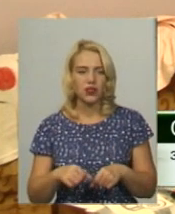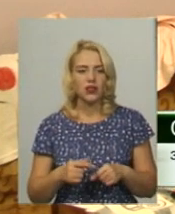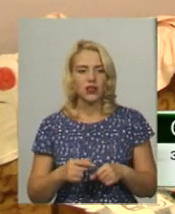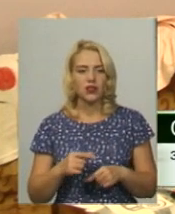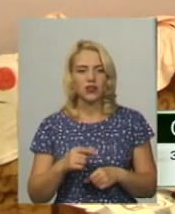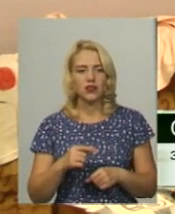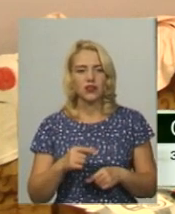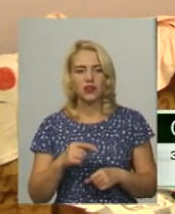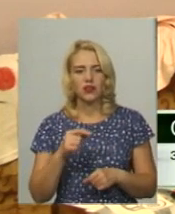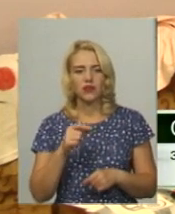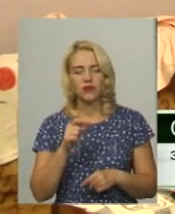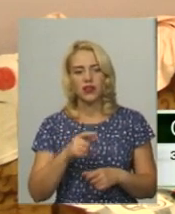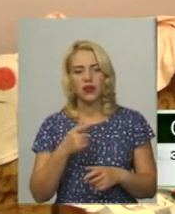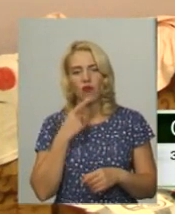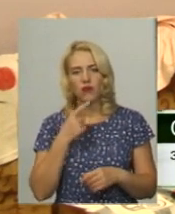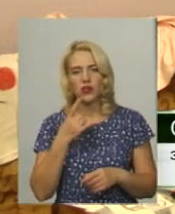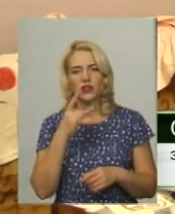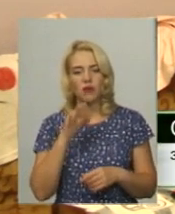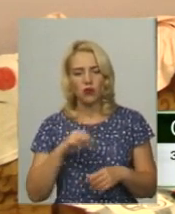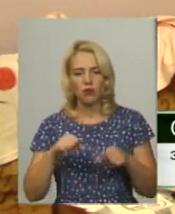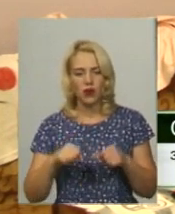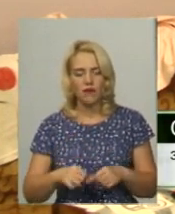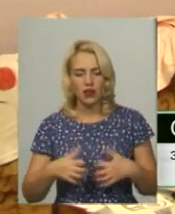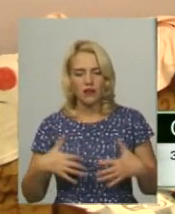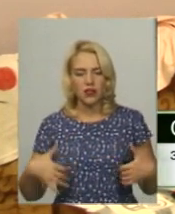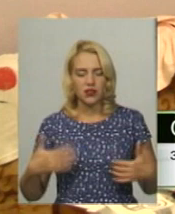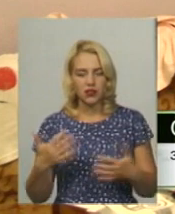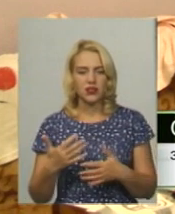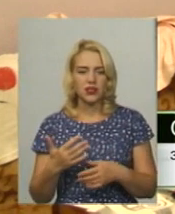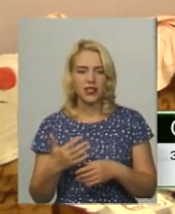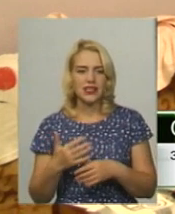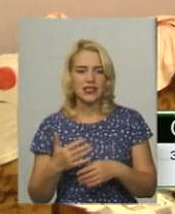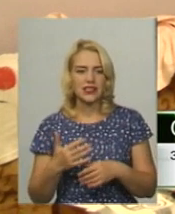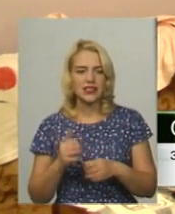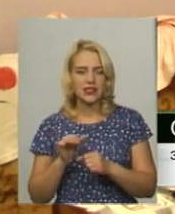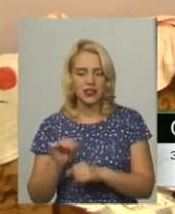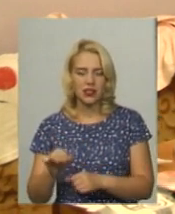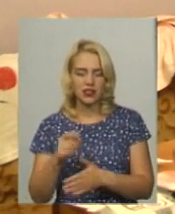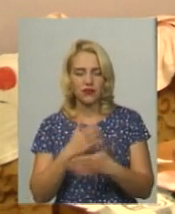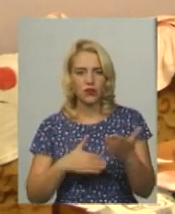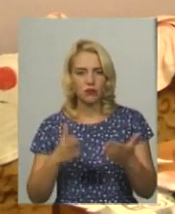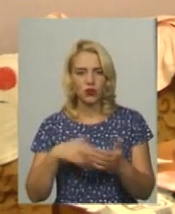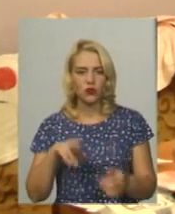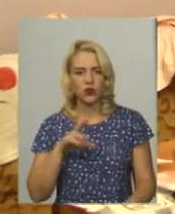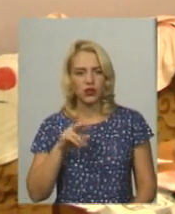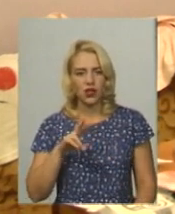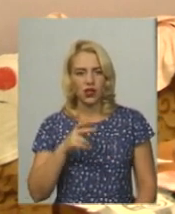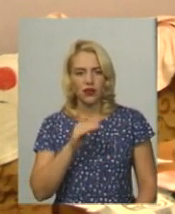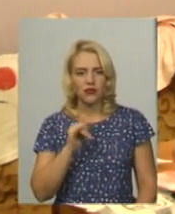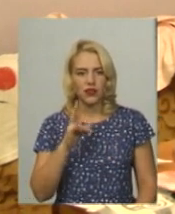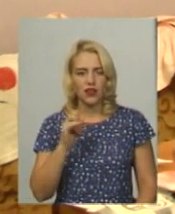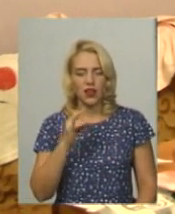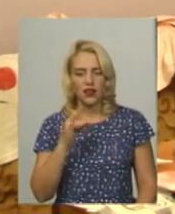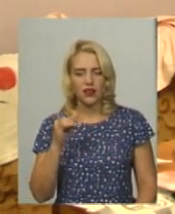права тварин і про їх захист. Це відміну дельфінаріїв в цирки, щоб